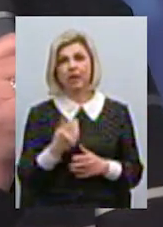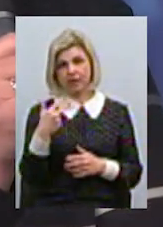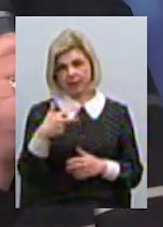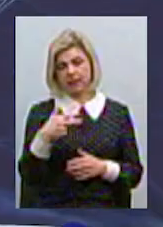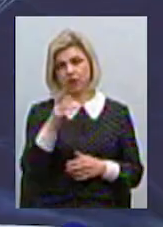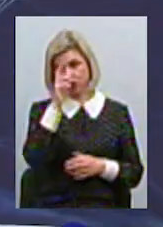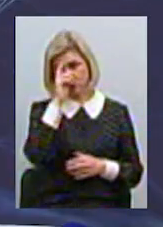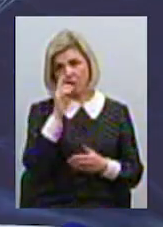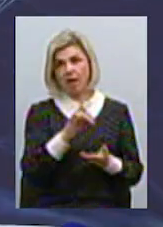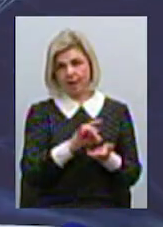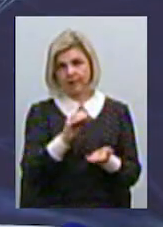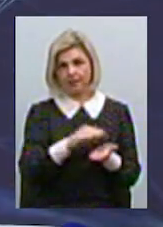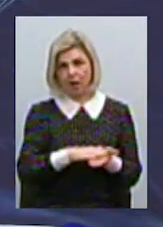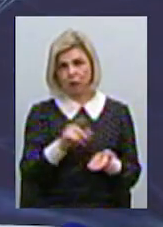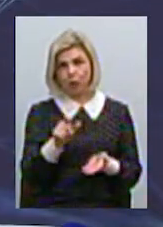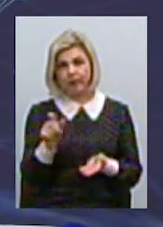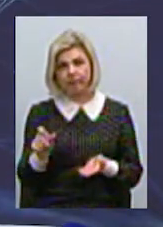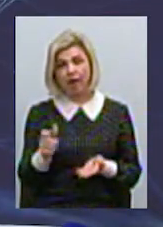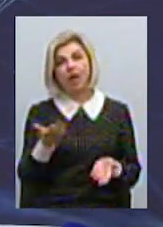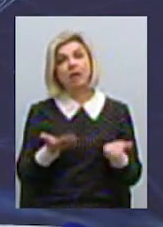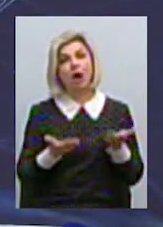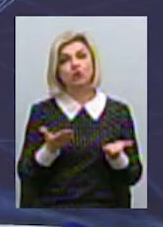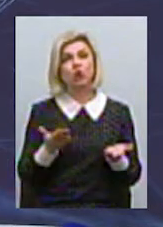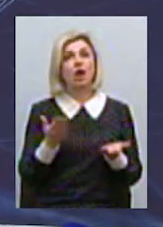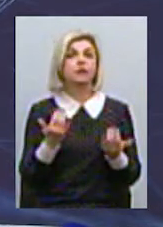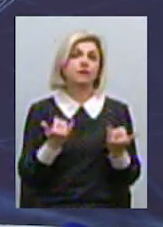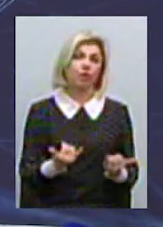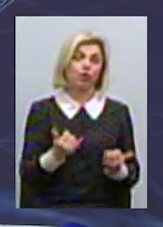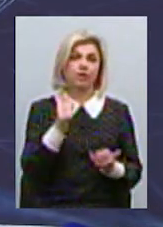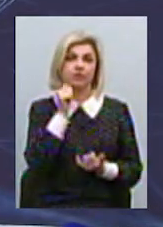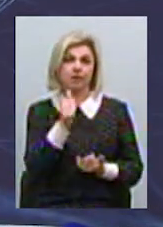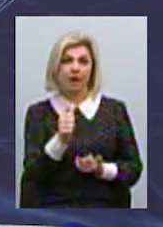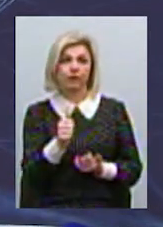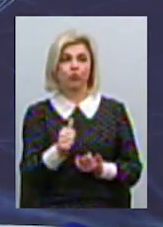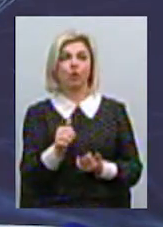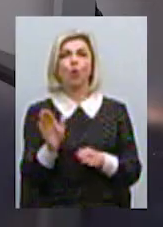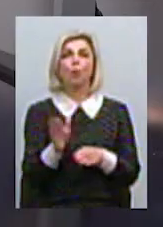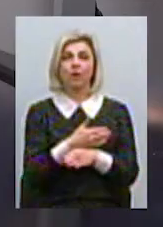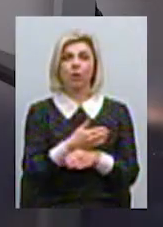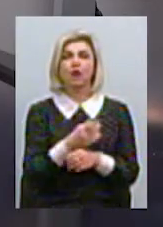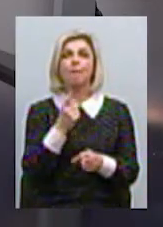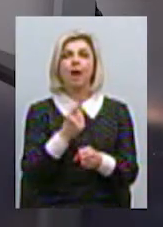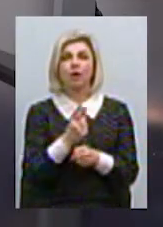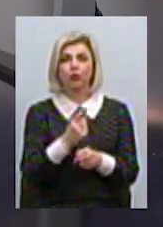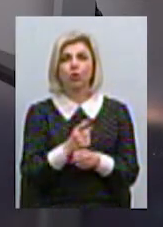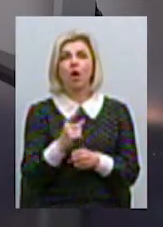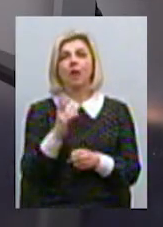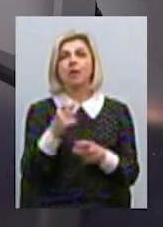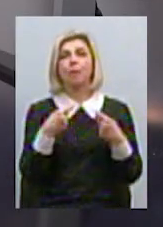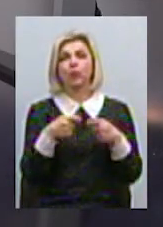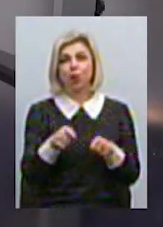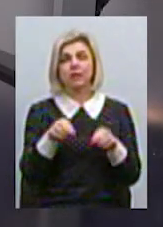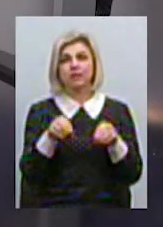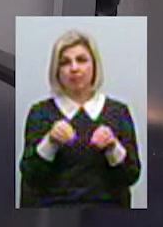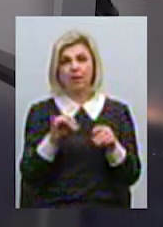30 державних реєстраторів. Якщо не сьогодні, завтра знімуть мораторій на продаж землі і